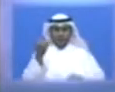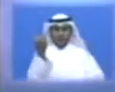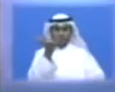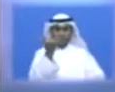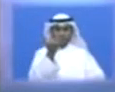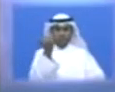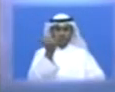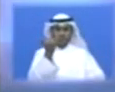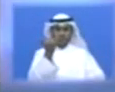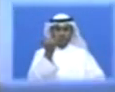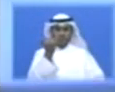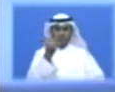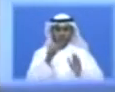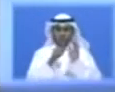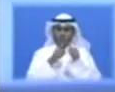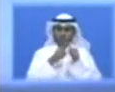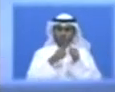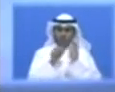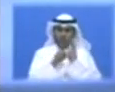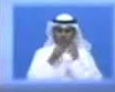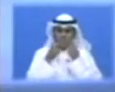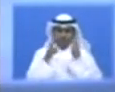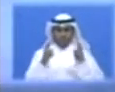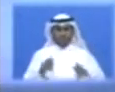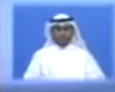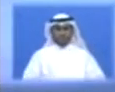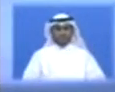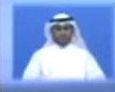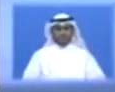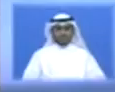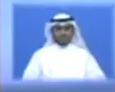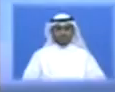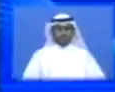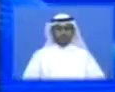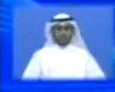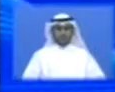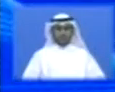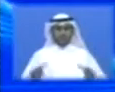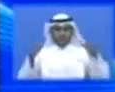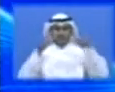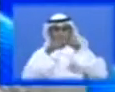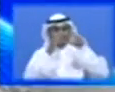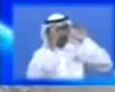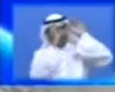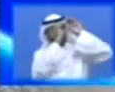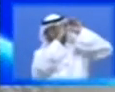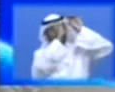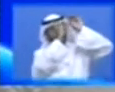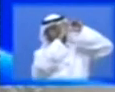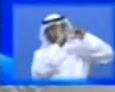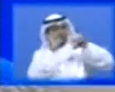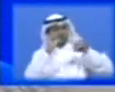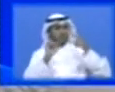المحلية لهذه الليلة، والتي نستهلها بداية بأبرز العناوين. هيئة الرؤية الشرعية تجتمع غدا